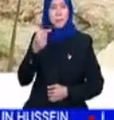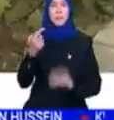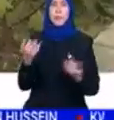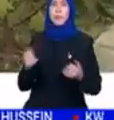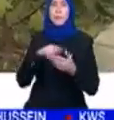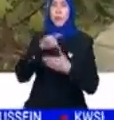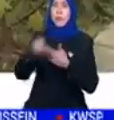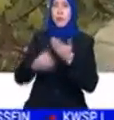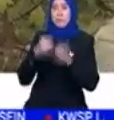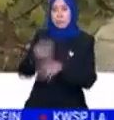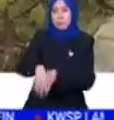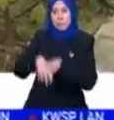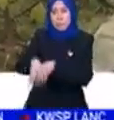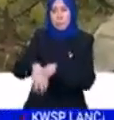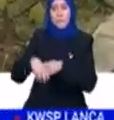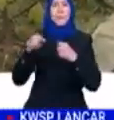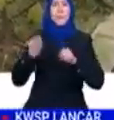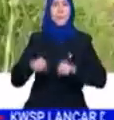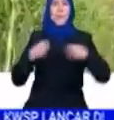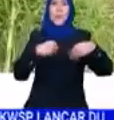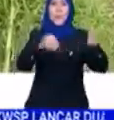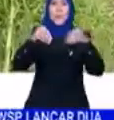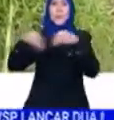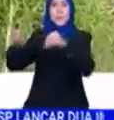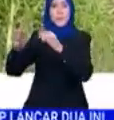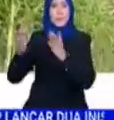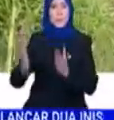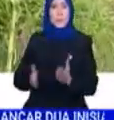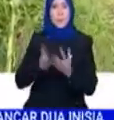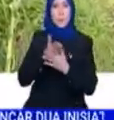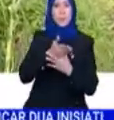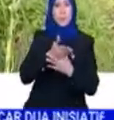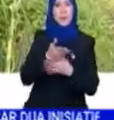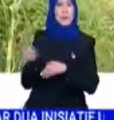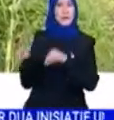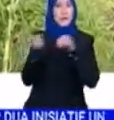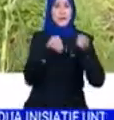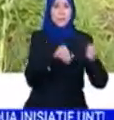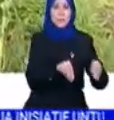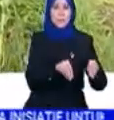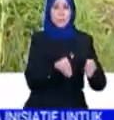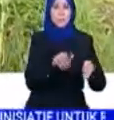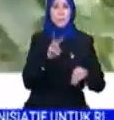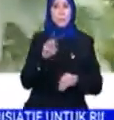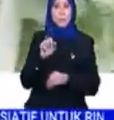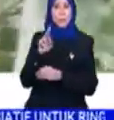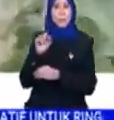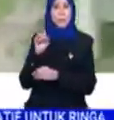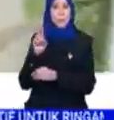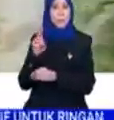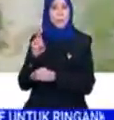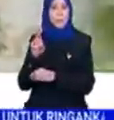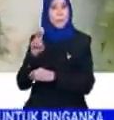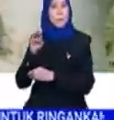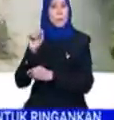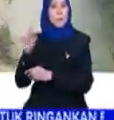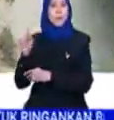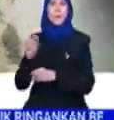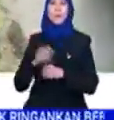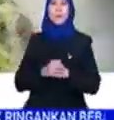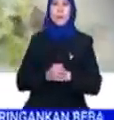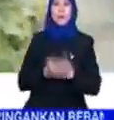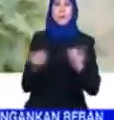itu akan dipasarkan kepada orang ramai melalui pelaksanaan hijrah worry much Kementerian komite menjadikan peserta